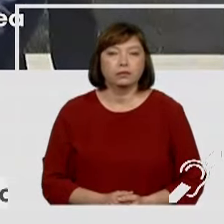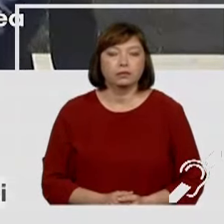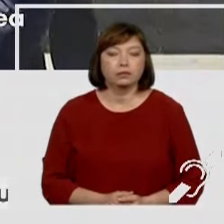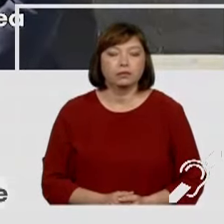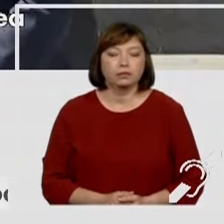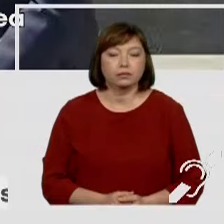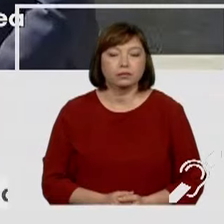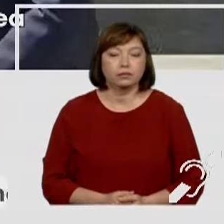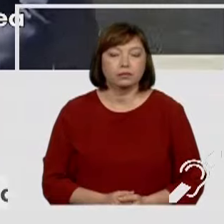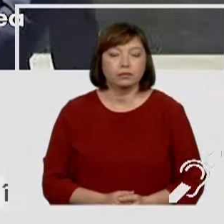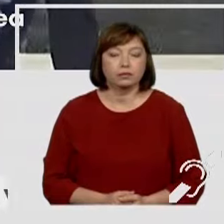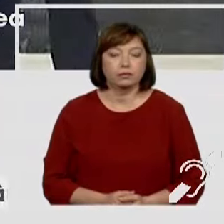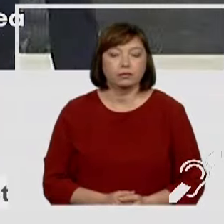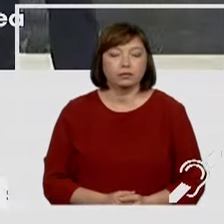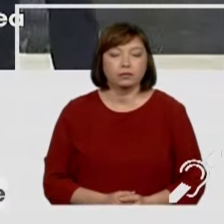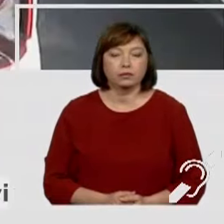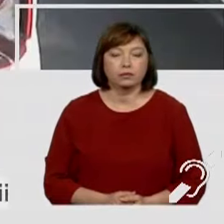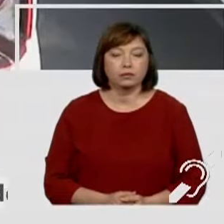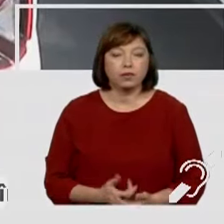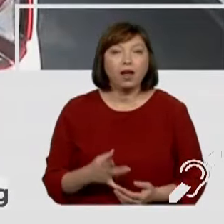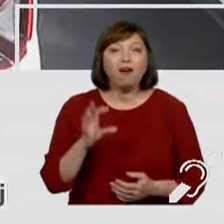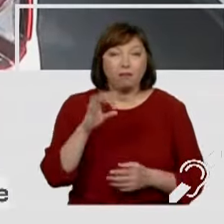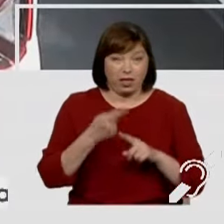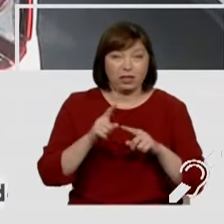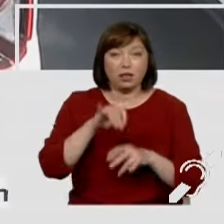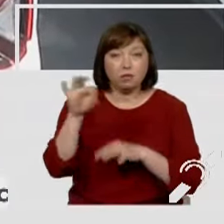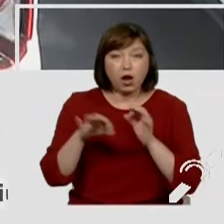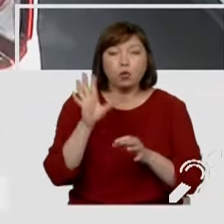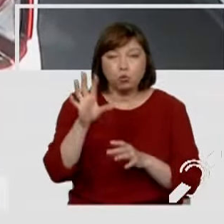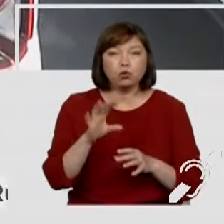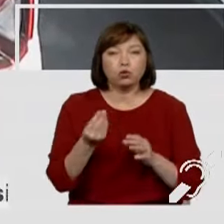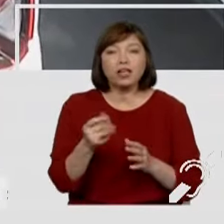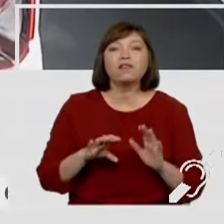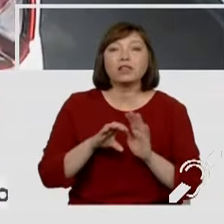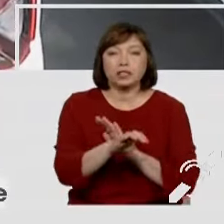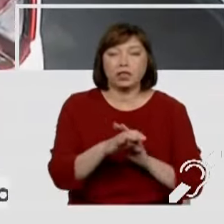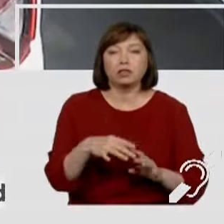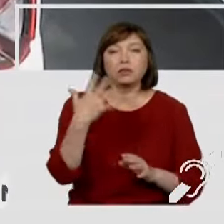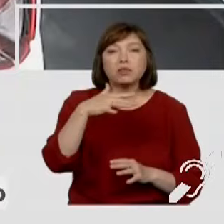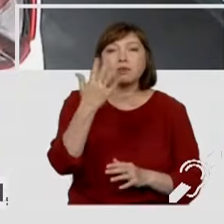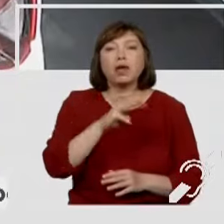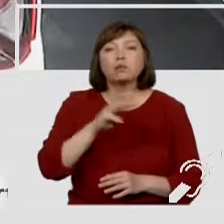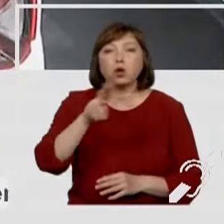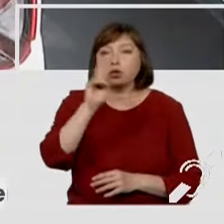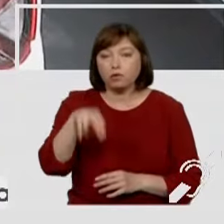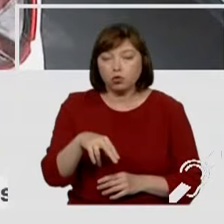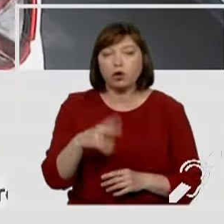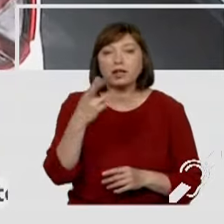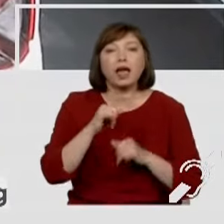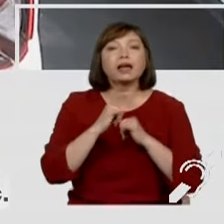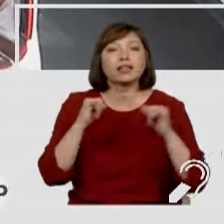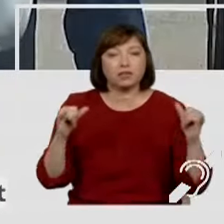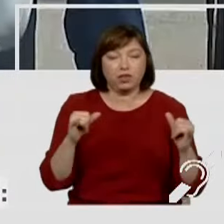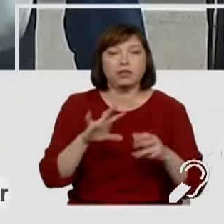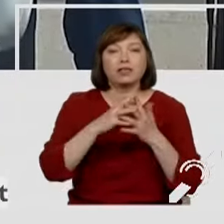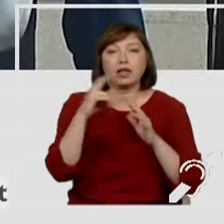is very needed in the rural areas of Moldova. În cadrul proiectului vor fi făcute investiții de 55 de milioane de dolari în dezvoltarea